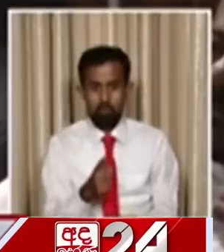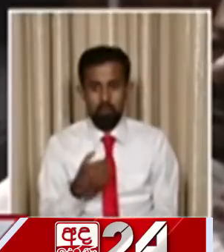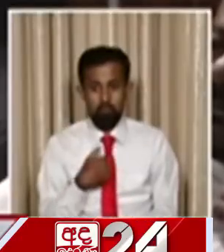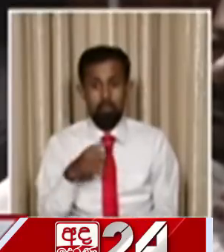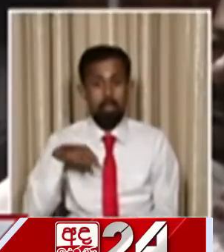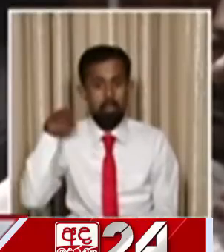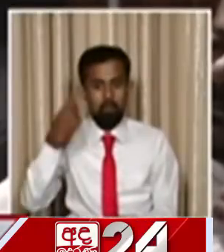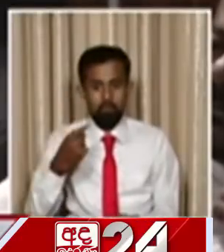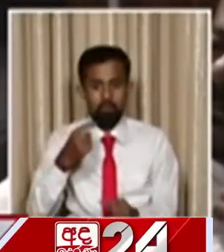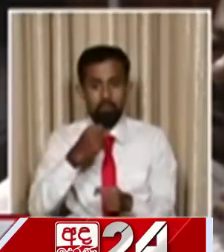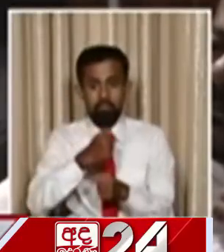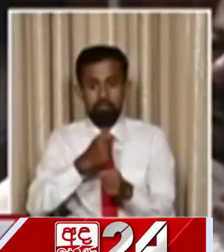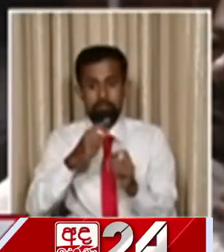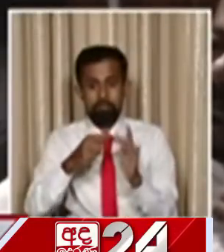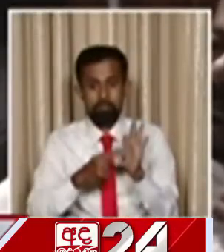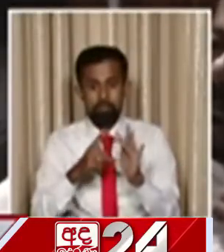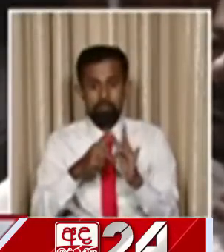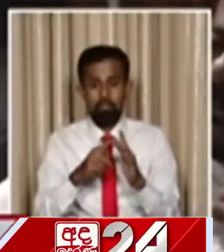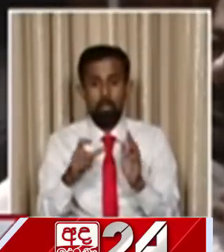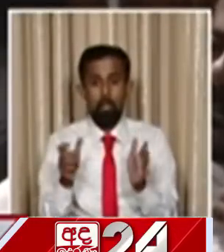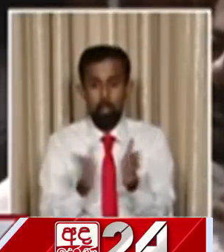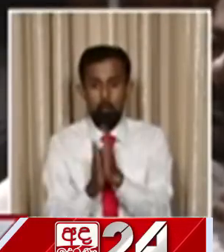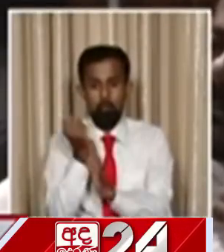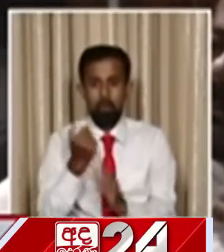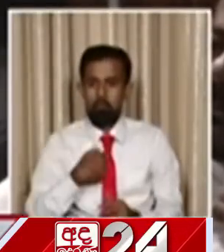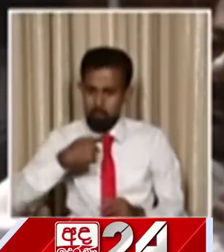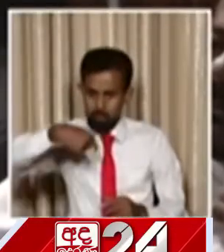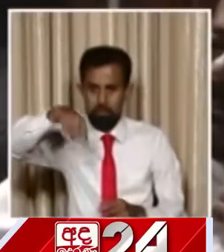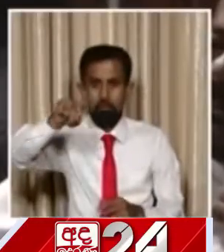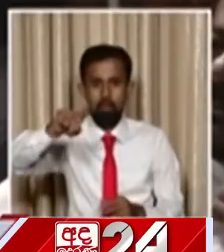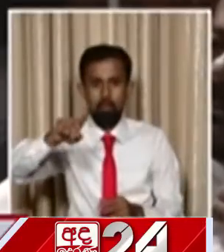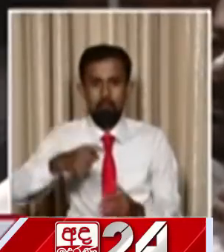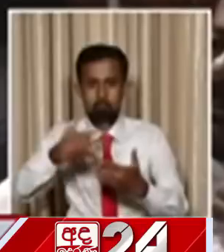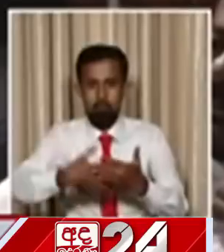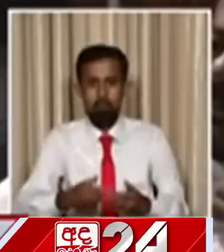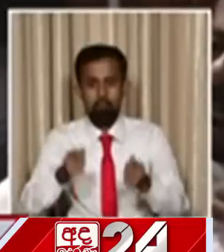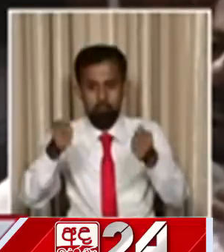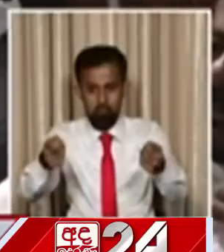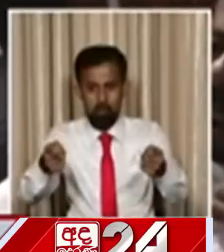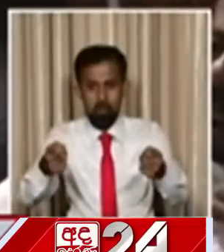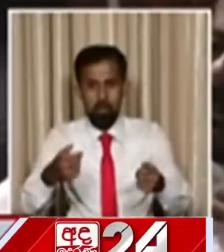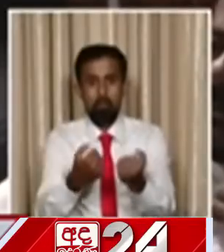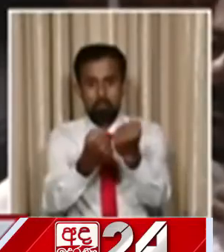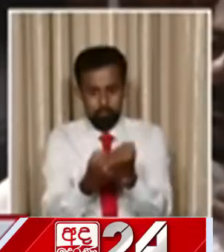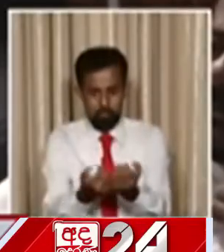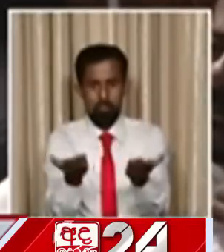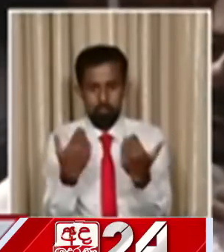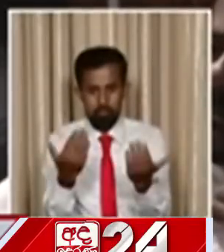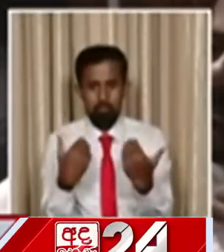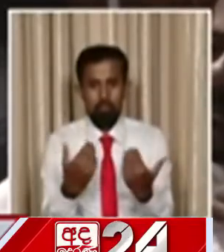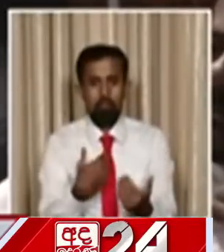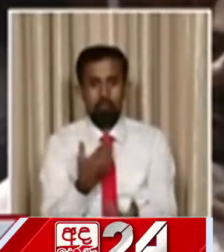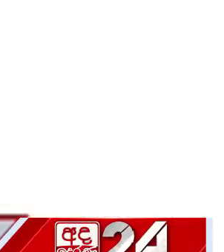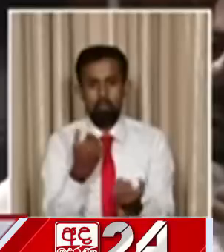හෙට ජිනීවා නුවරට මානවින්ගම් කවුන්සිලයට යනවා. ගිහිල්ලා මම වාර්තා කරනවා. අපිට ආධාර දෙන්න. අපිට පුළුවන්